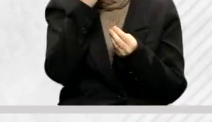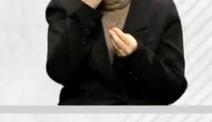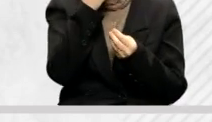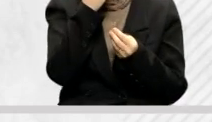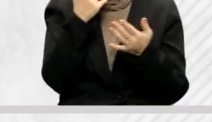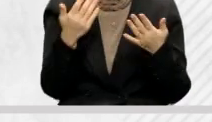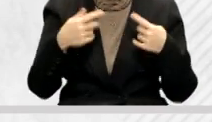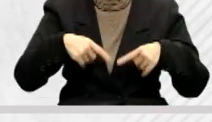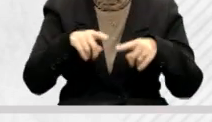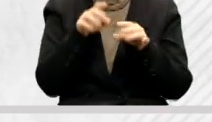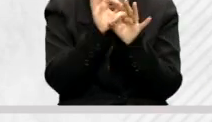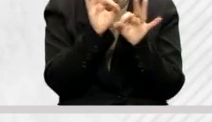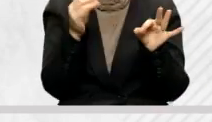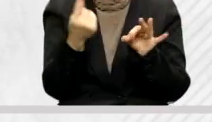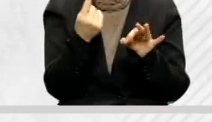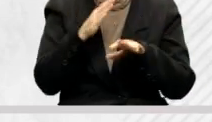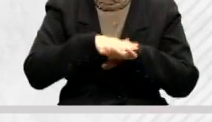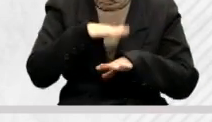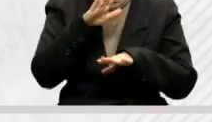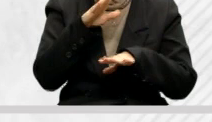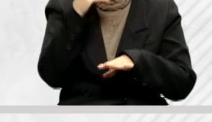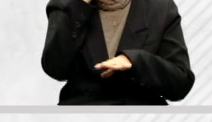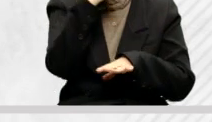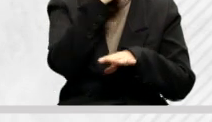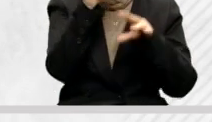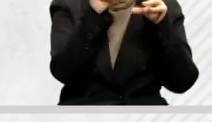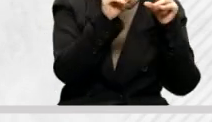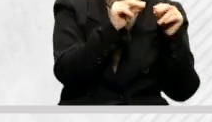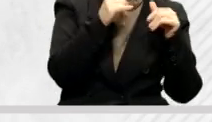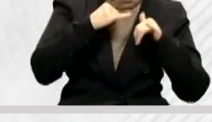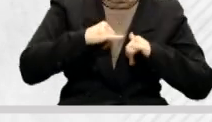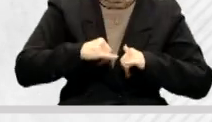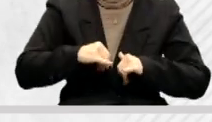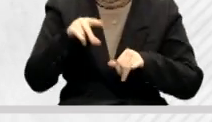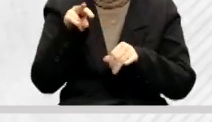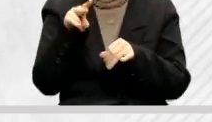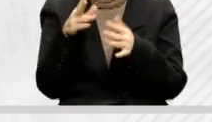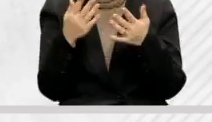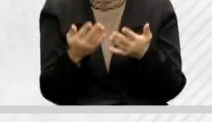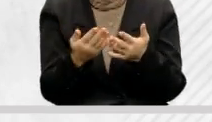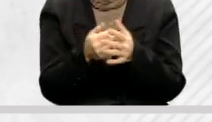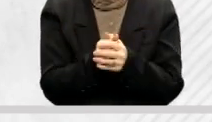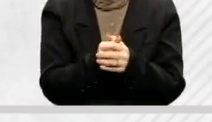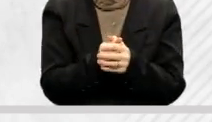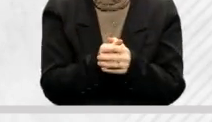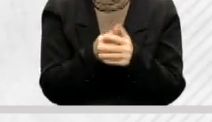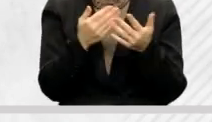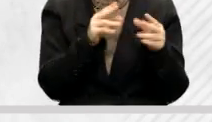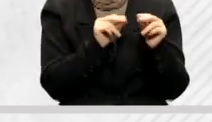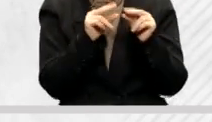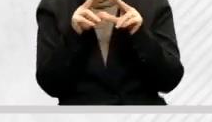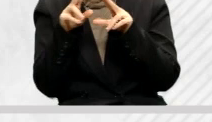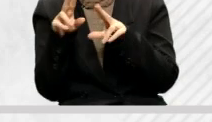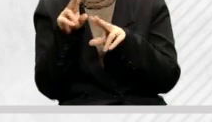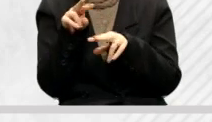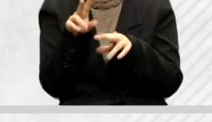şey yapmıyoruz. Hatta gözlerimizi kapatıyoruz. Dinleniyoruz gibi. Hatta yarı bilinç. Yani bilinç neredeyse tam olarak yani en azından uyanıklık halindeki gibi bir